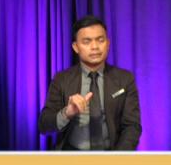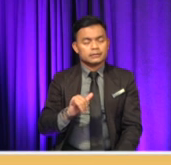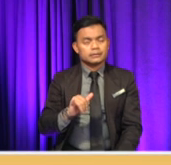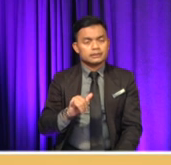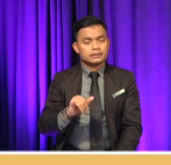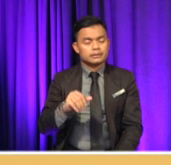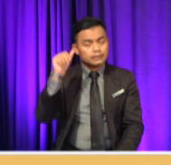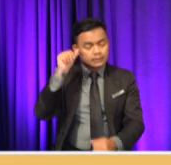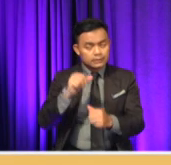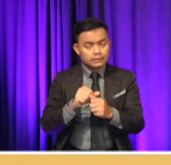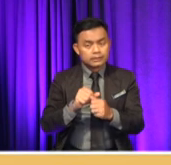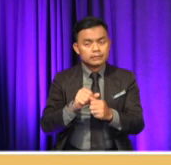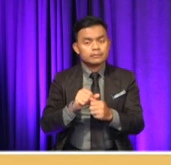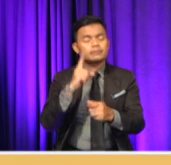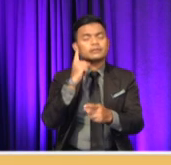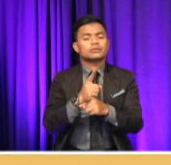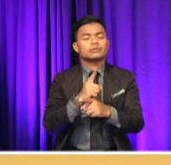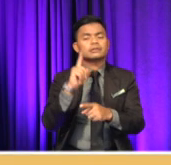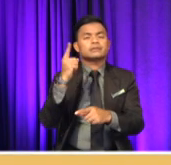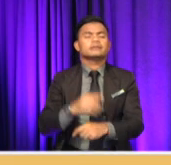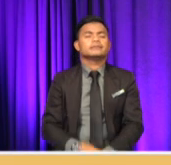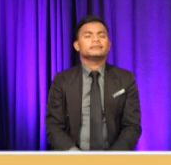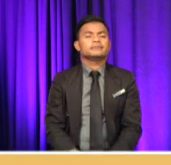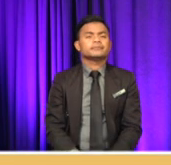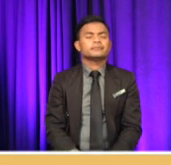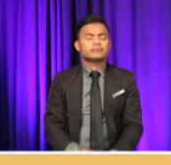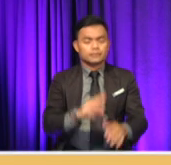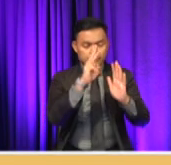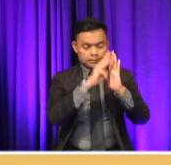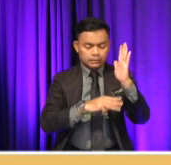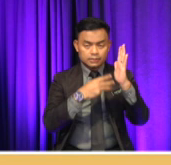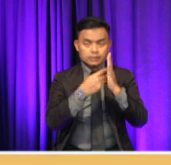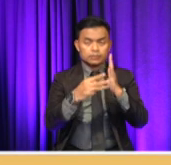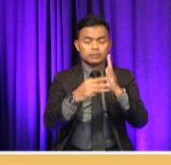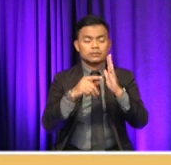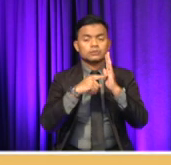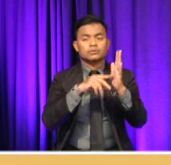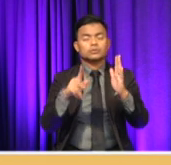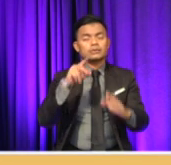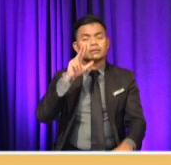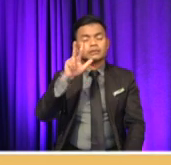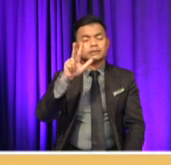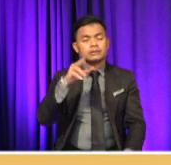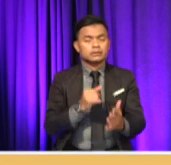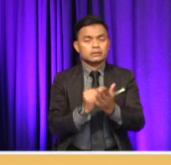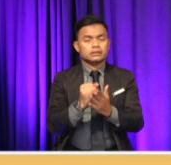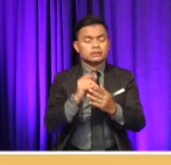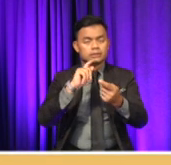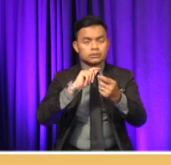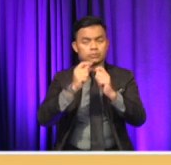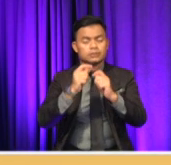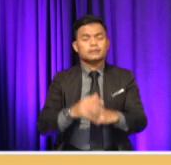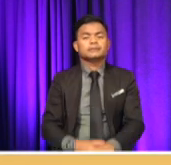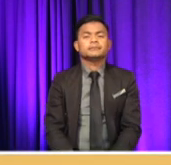soal dan seterusnya Oke jadi 21 menunjukkan 3 jenis penoka tadi ditanya nama ini